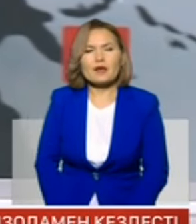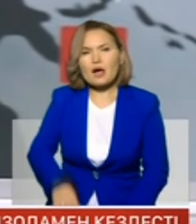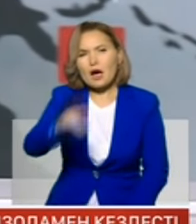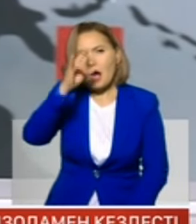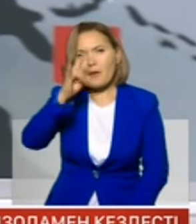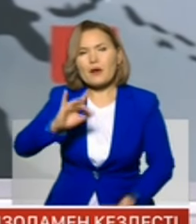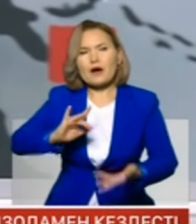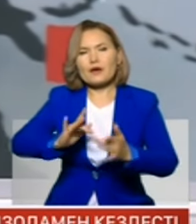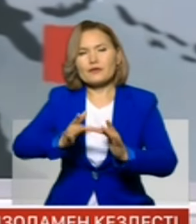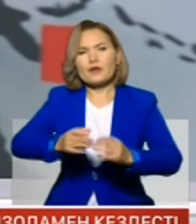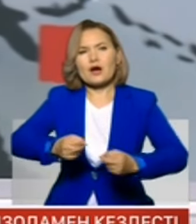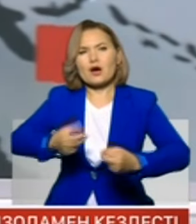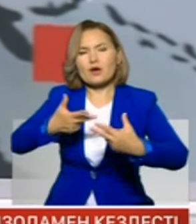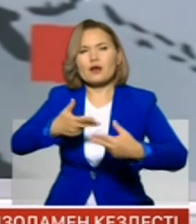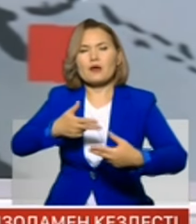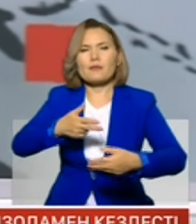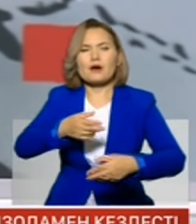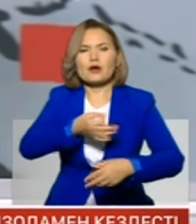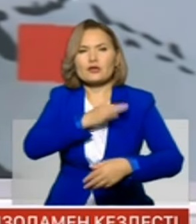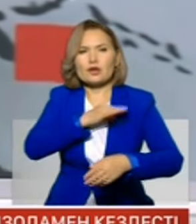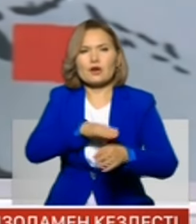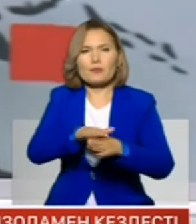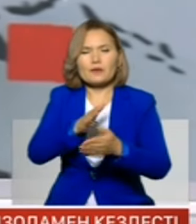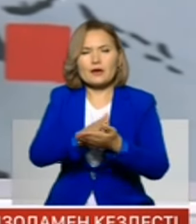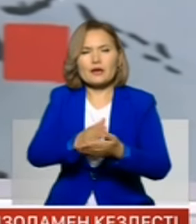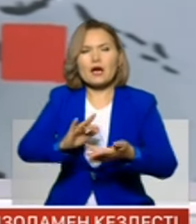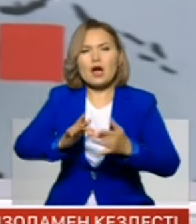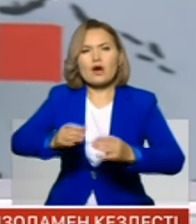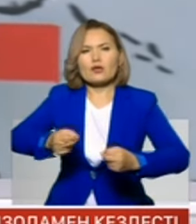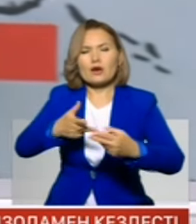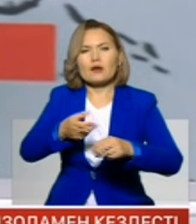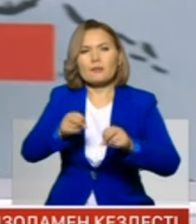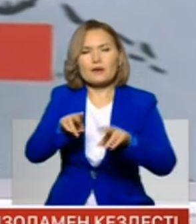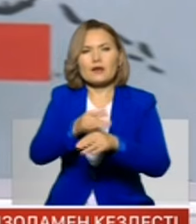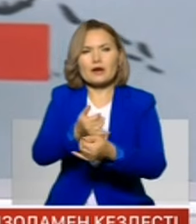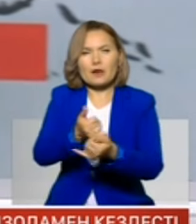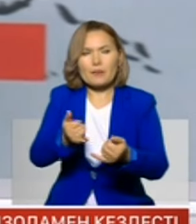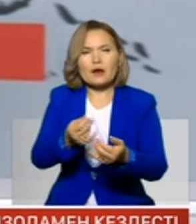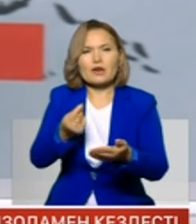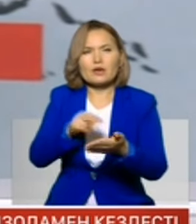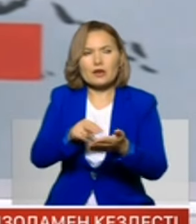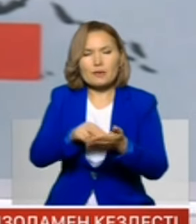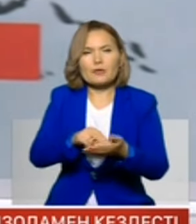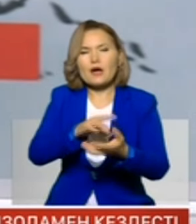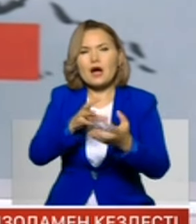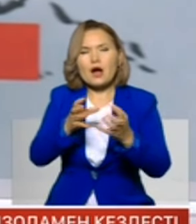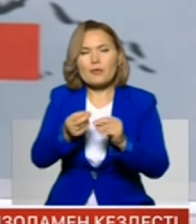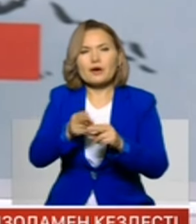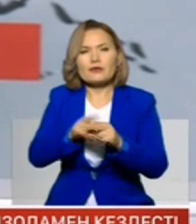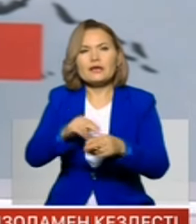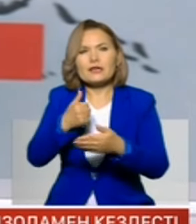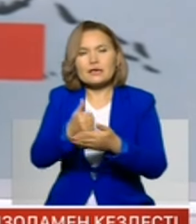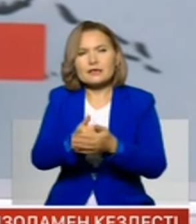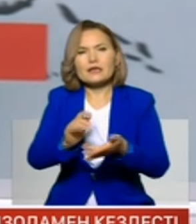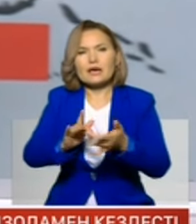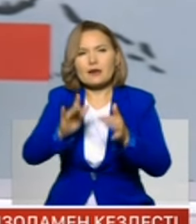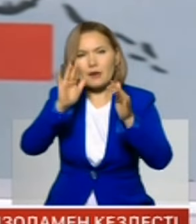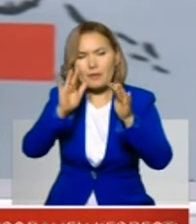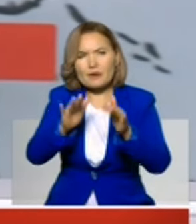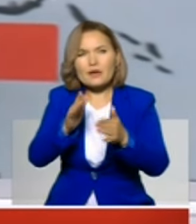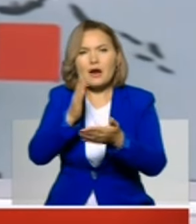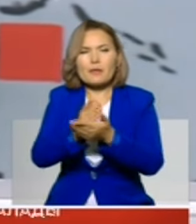Елімізде онлайн нотариус сәтті жүзеге асып келеді. Қашықтан жүгінуге болатын қызмет түрі қанша? Қалай жүгінуге болады? Негізі интернеті